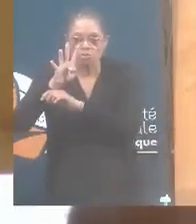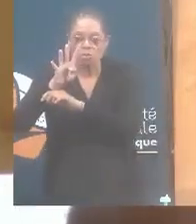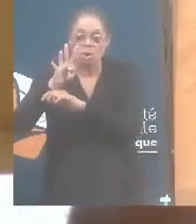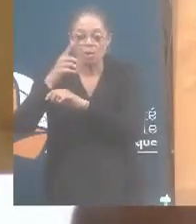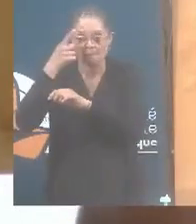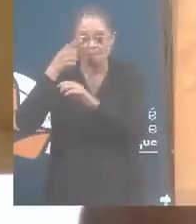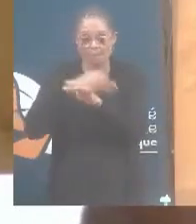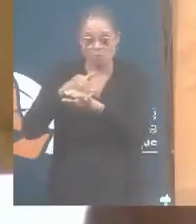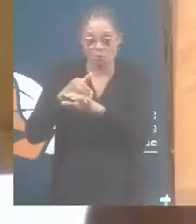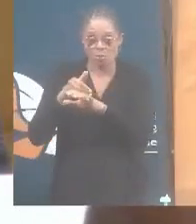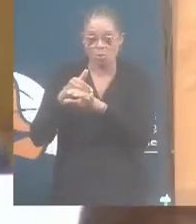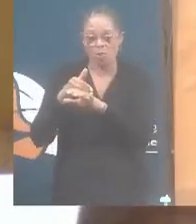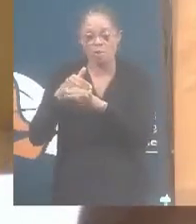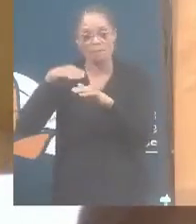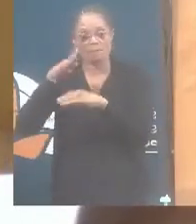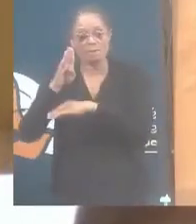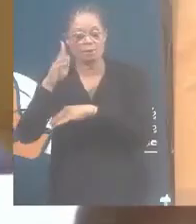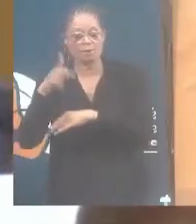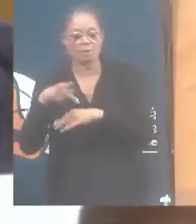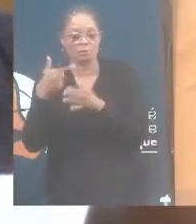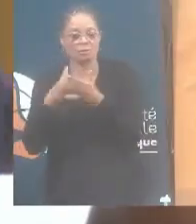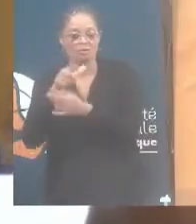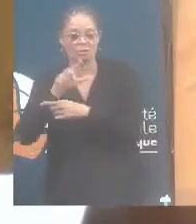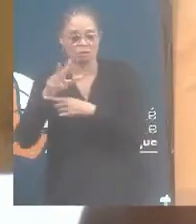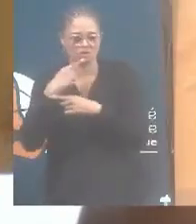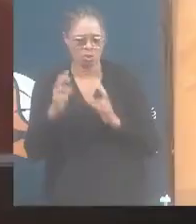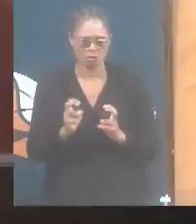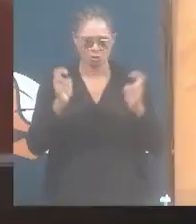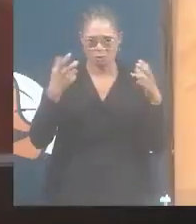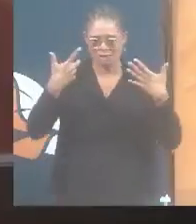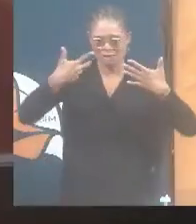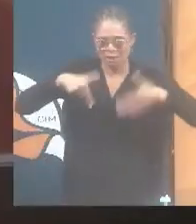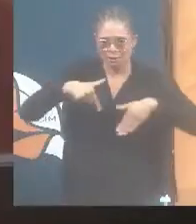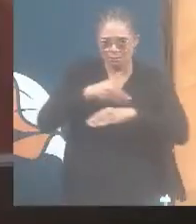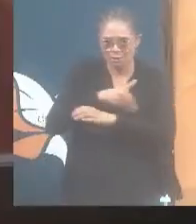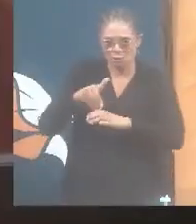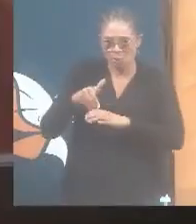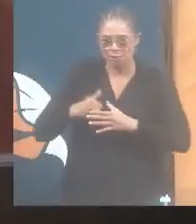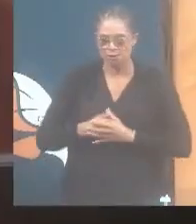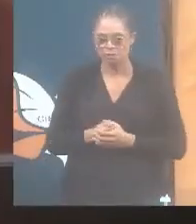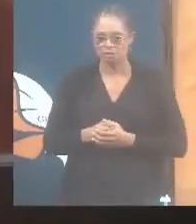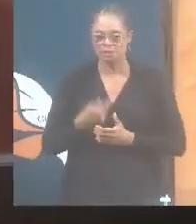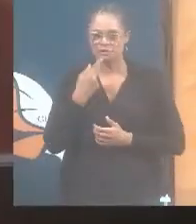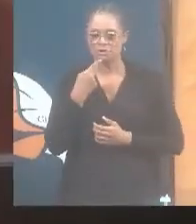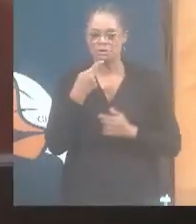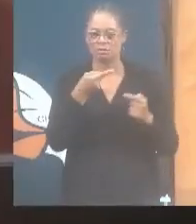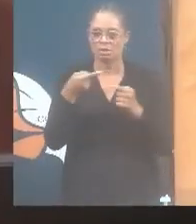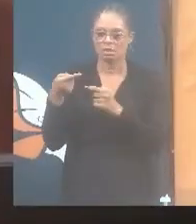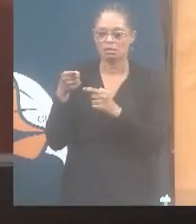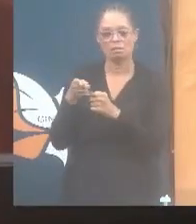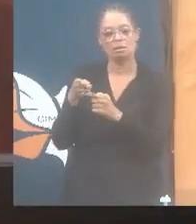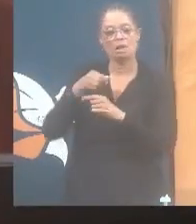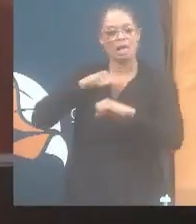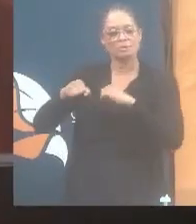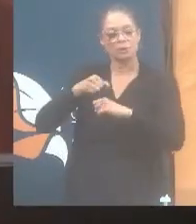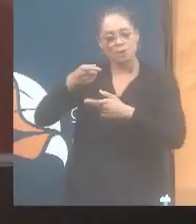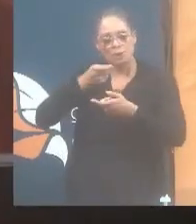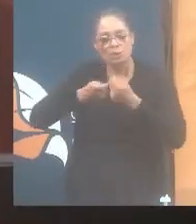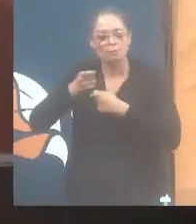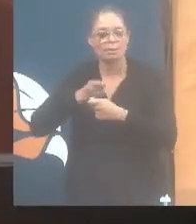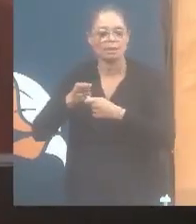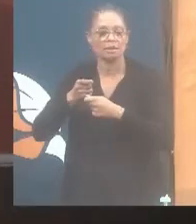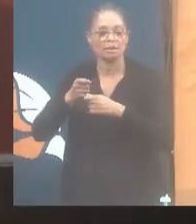ce qui représente une augmentation de plus de 17 millions. C'est-à-dire l'équivalent de l'action économique qui